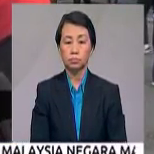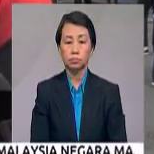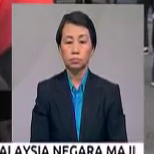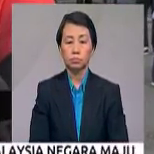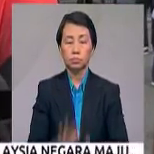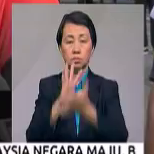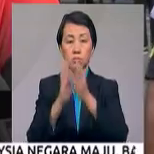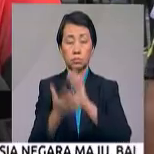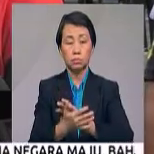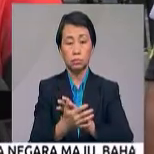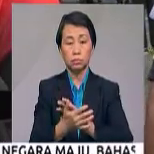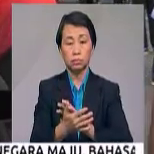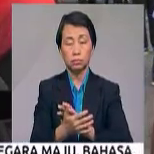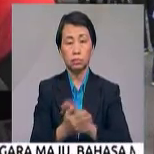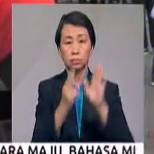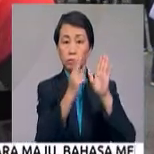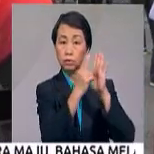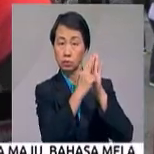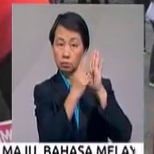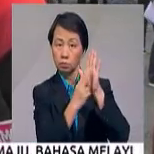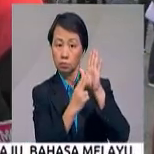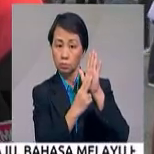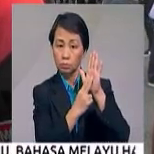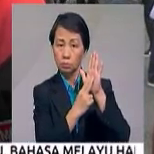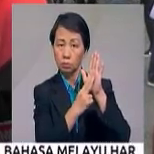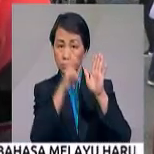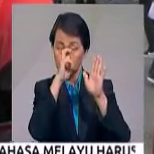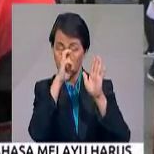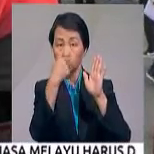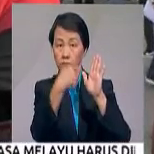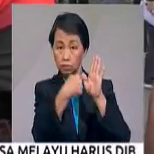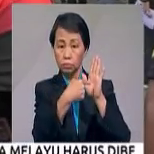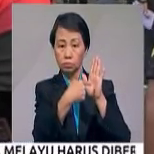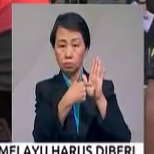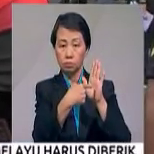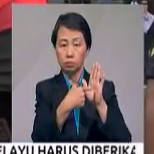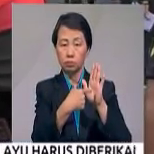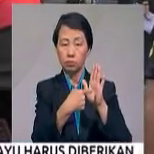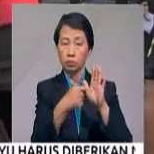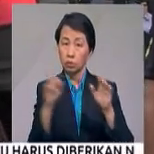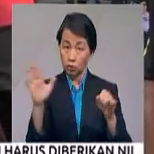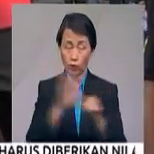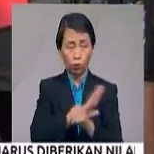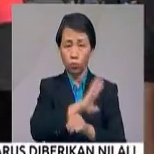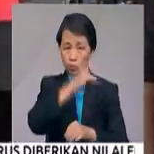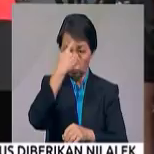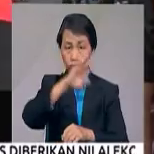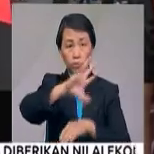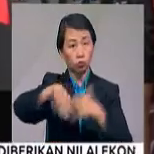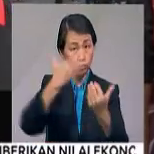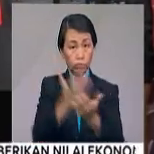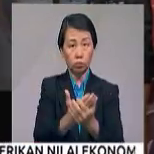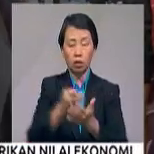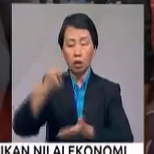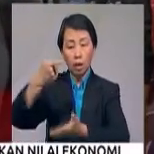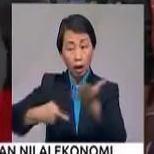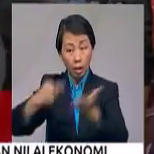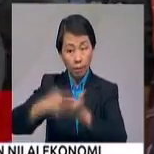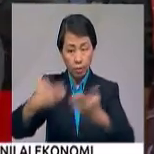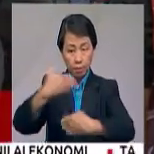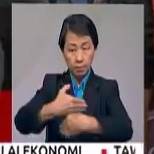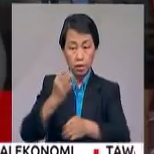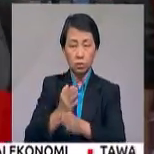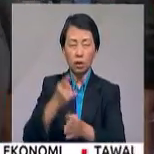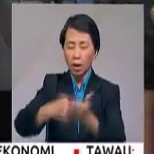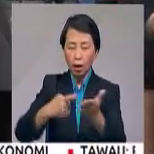Jadi undang-undang yang dikuatkuasakan itu menyeluruh. Semuanya. Apa saja yang berbentuk apa